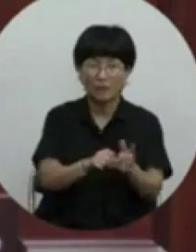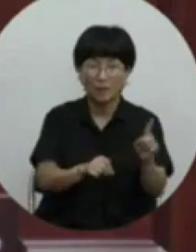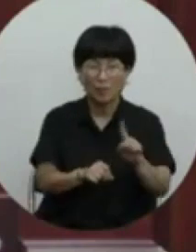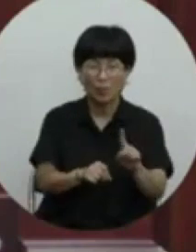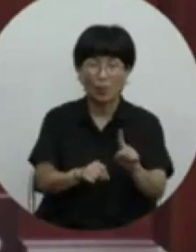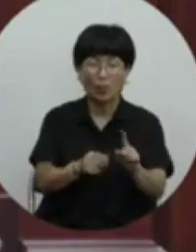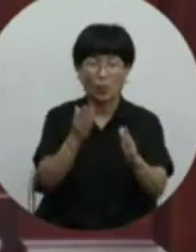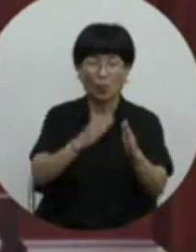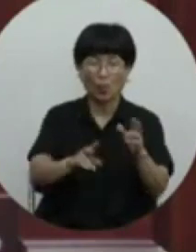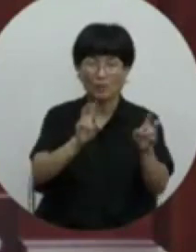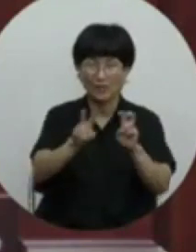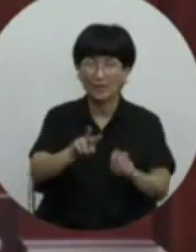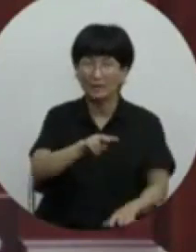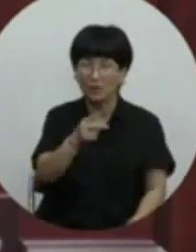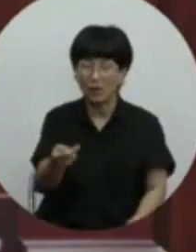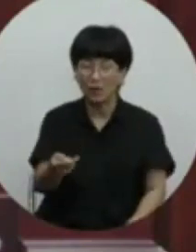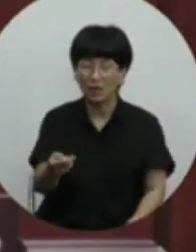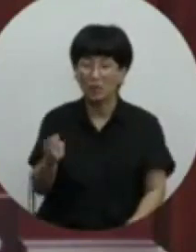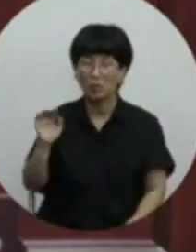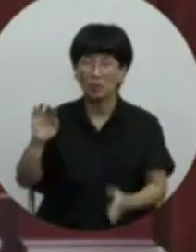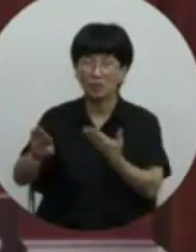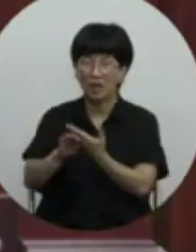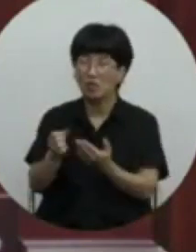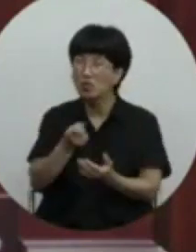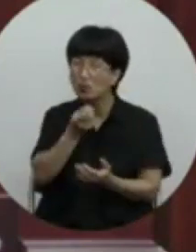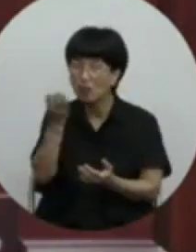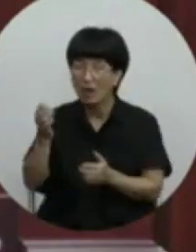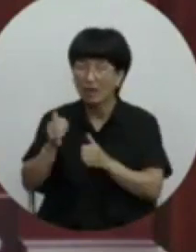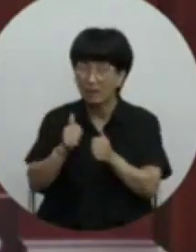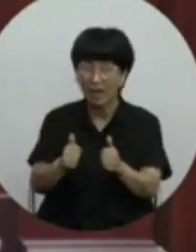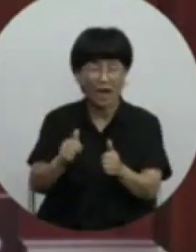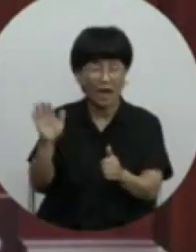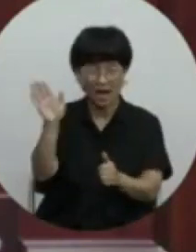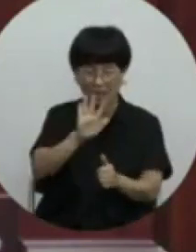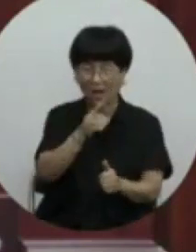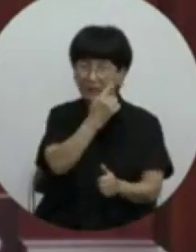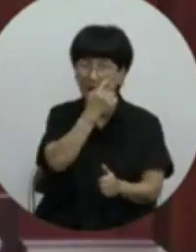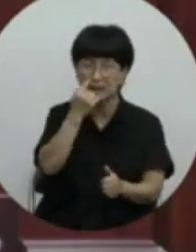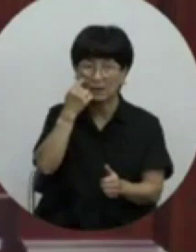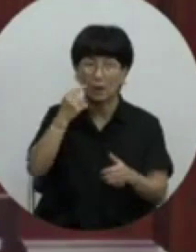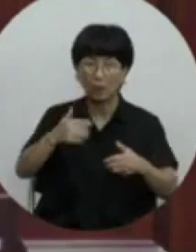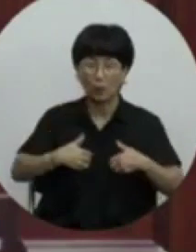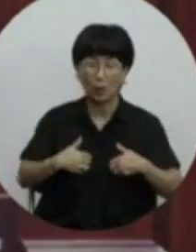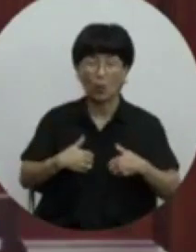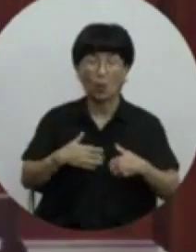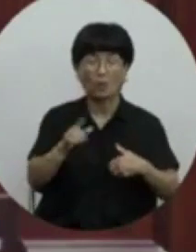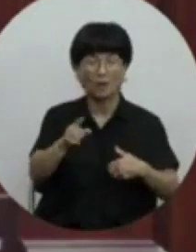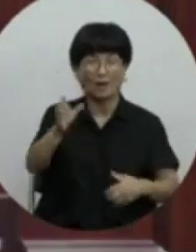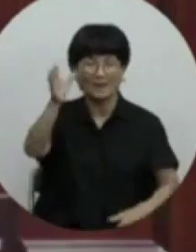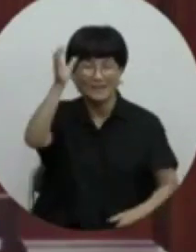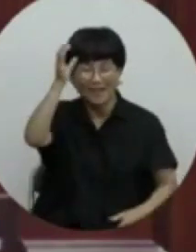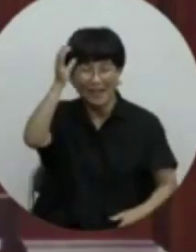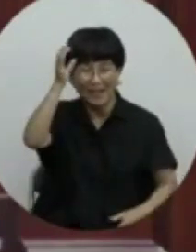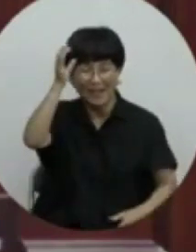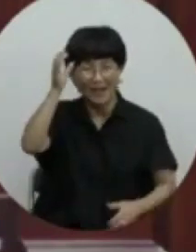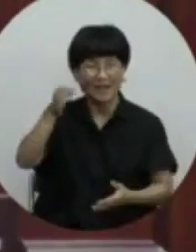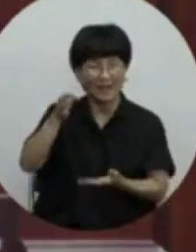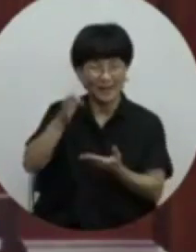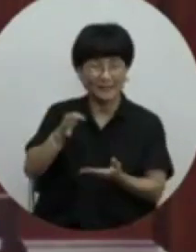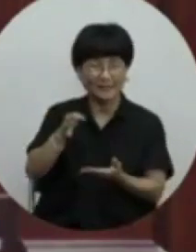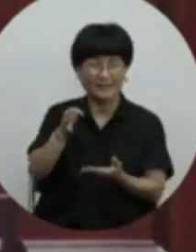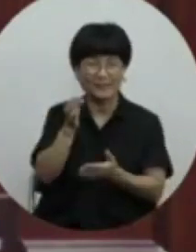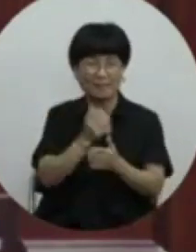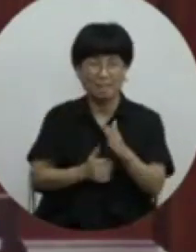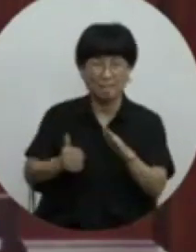공사의 전환이 유행을 따라가는 부실한 의사결정이 아니었음을 증명하고 공사 전환의 기대적 가치를 현실화하며